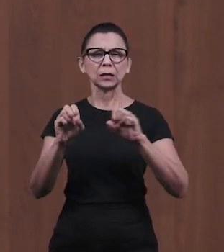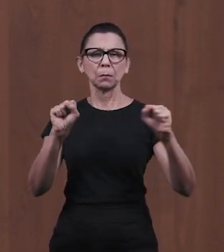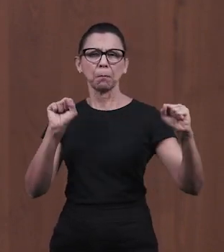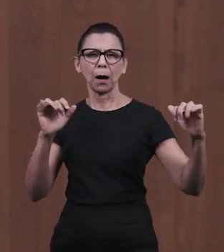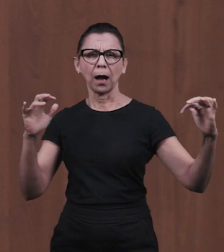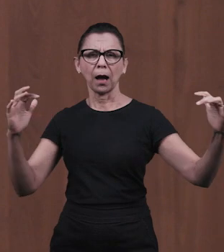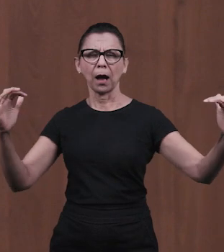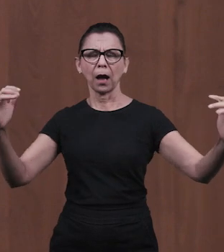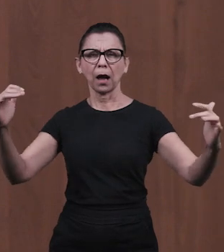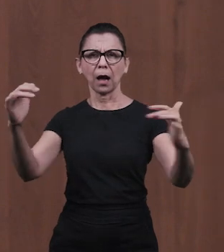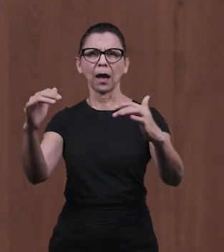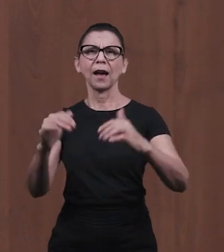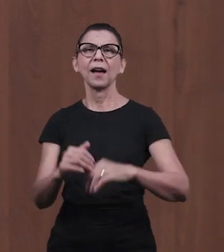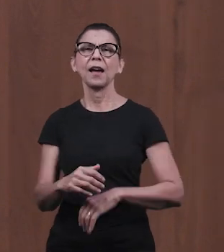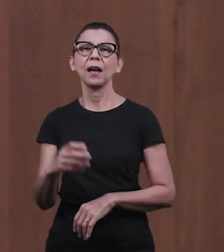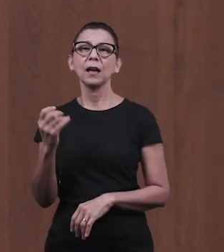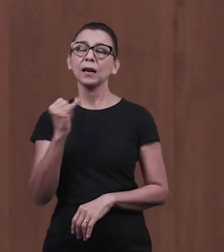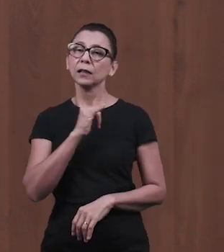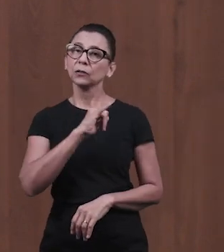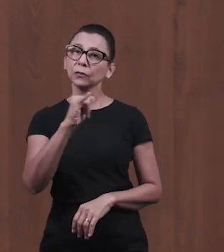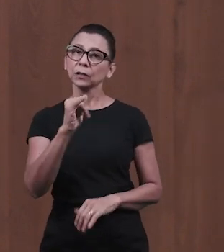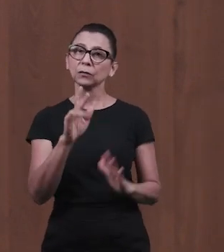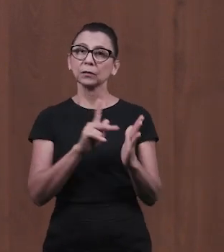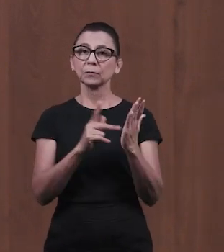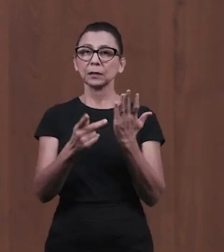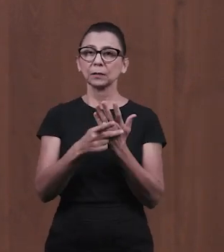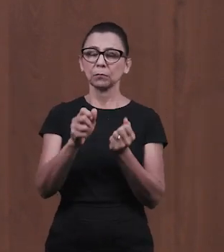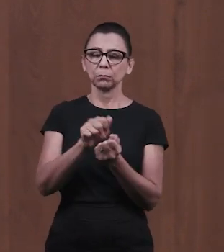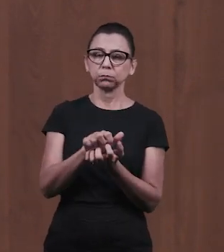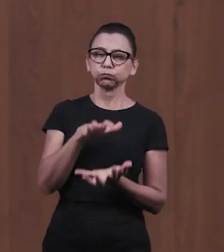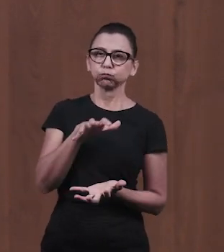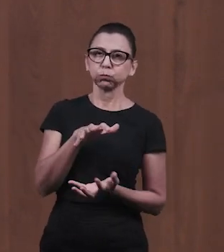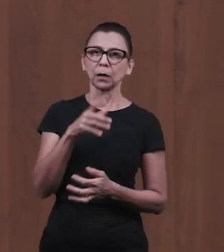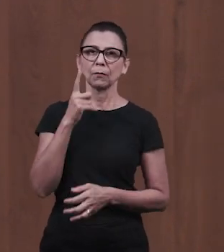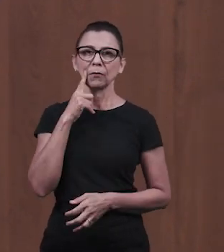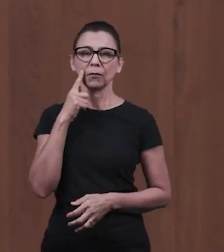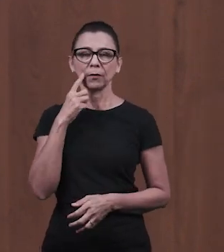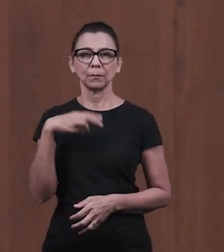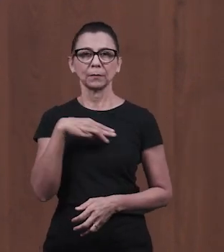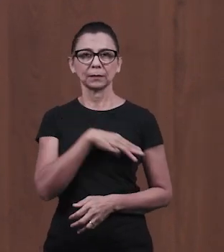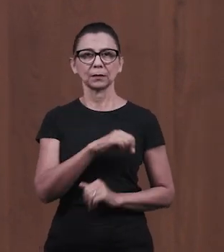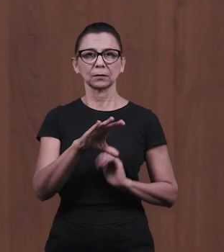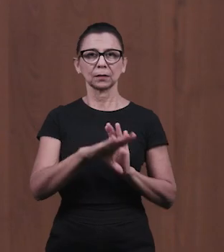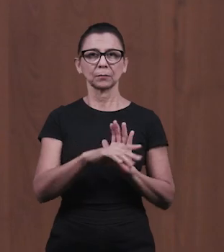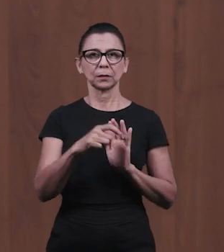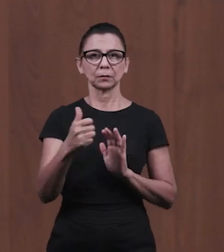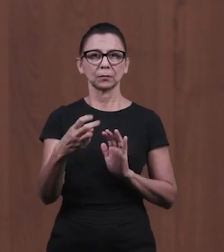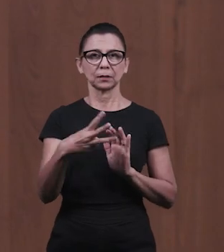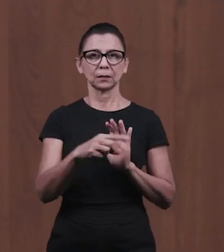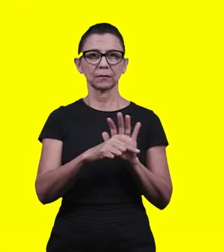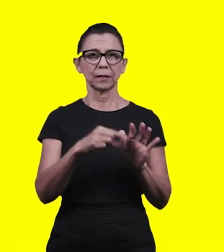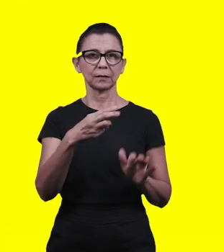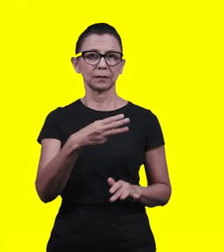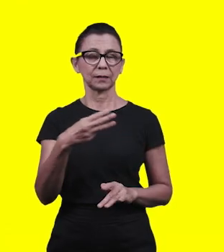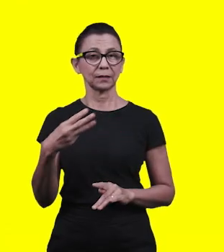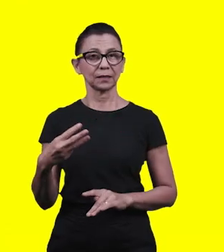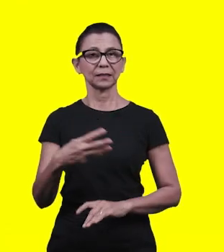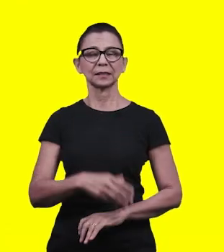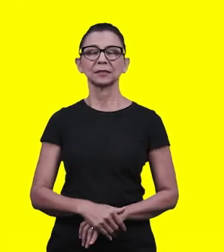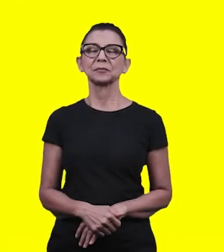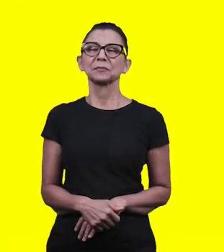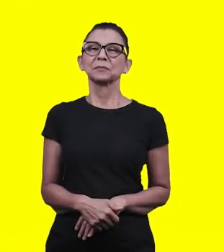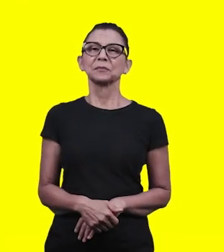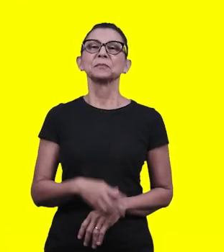своих учеников и толпу. Он рассказал притчу о закваске. Давайте прочитаем Евангелие от Матфея,